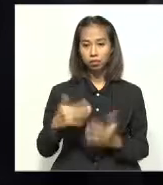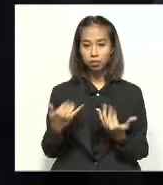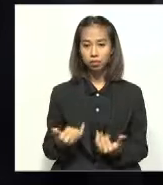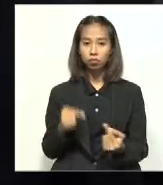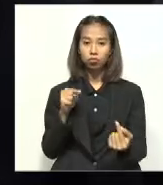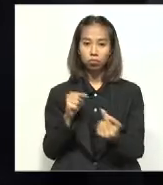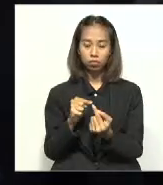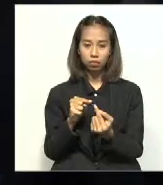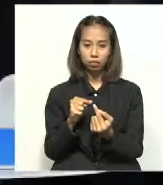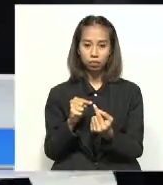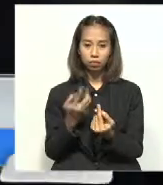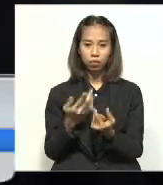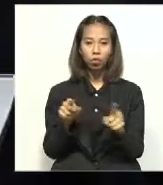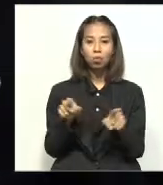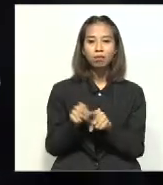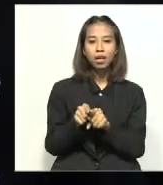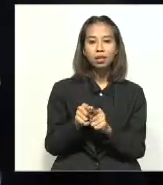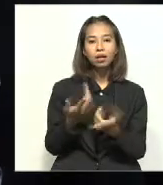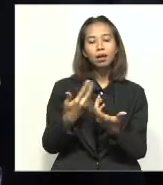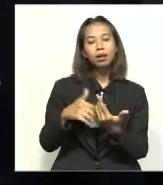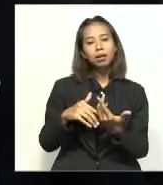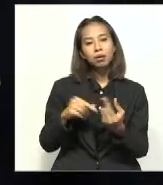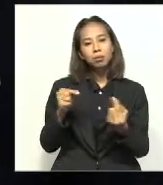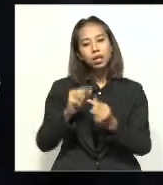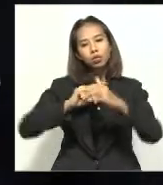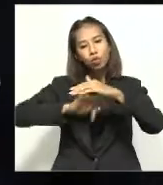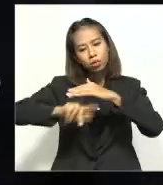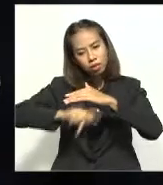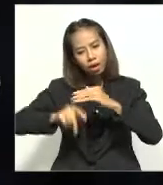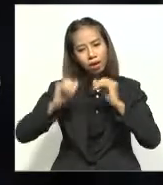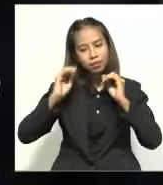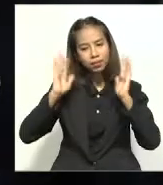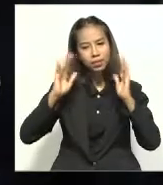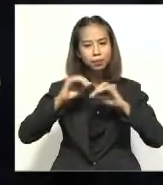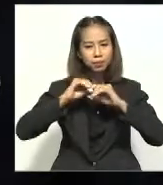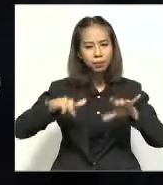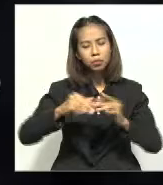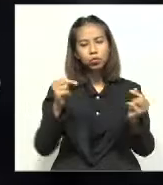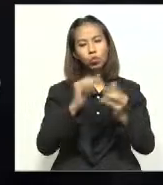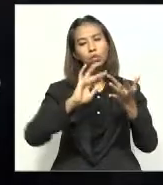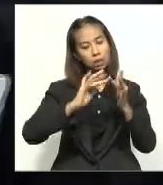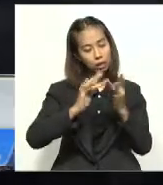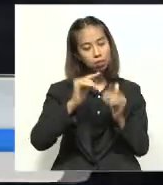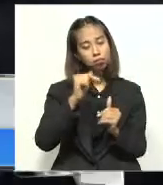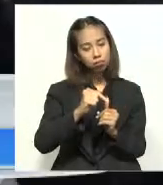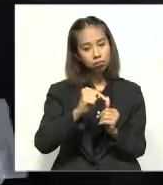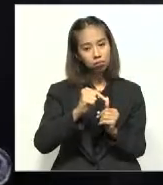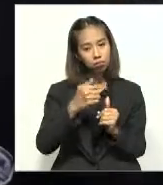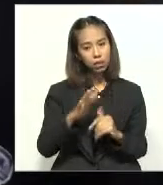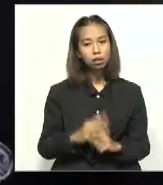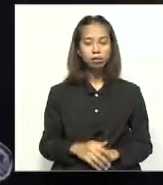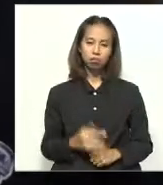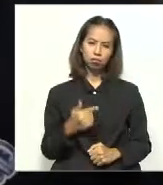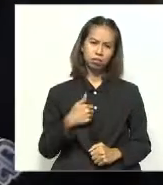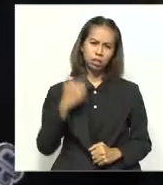เรื่องการหาเสียงทางสังคมออนไลน์ทั้งหลายเนี่ยอันนี้ก็ต้องเรียนตรงๆว่า